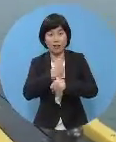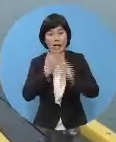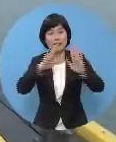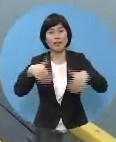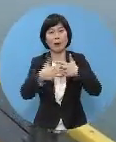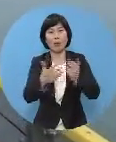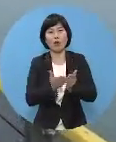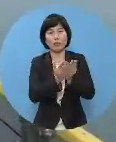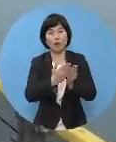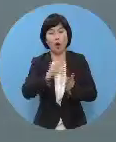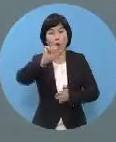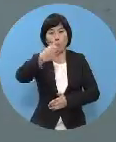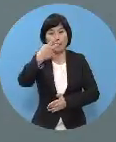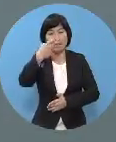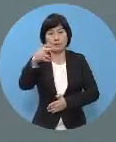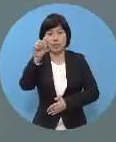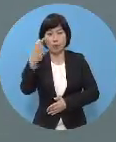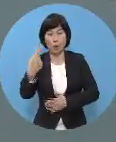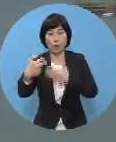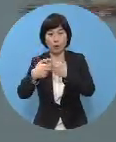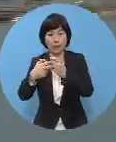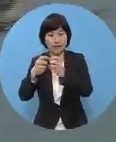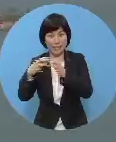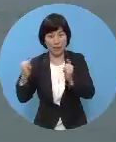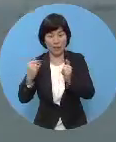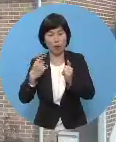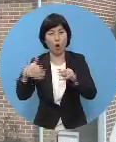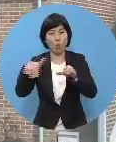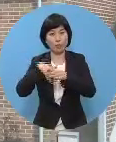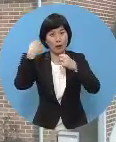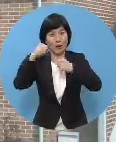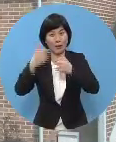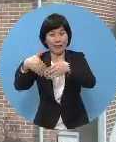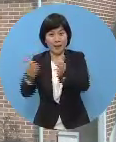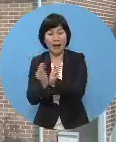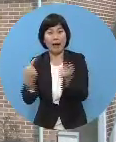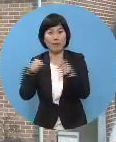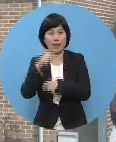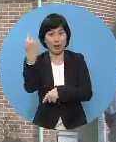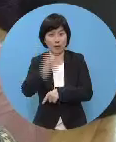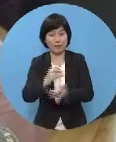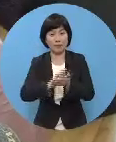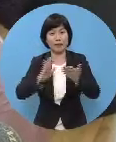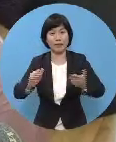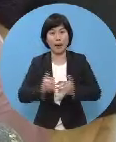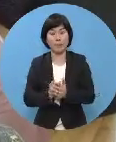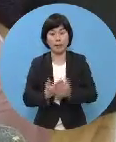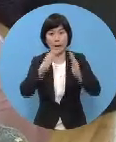건강을 살펴주는 전남병원선 512호 의료진들이 문화공연팀과 함께 방문했습니다.